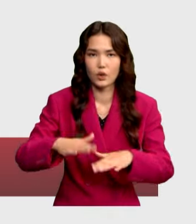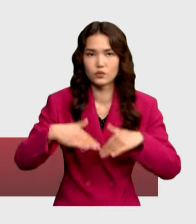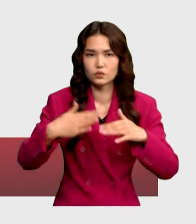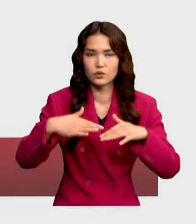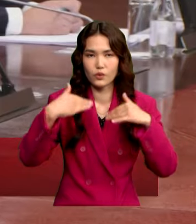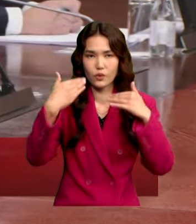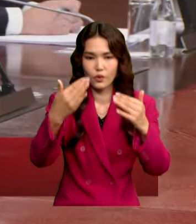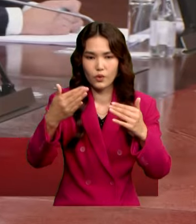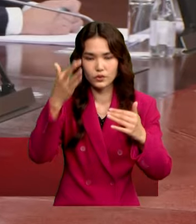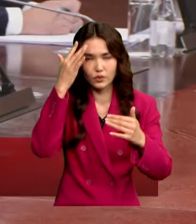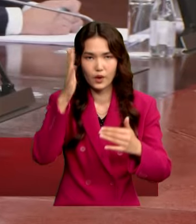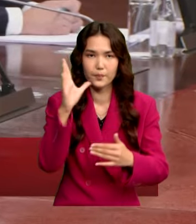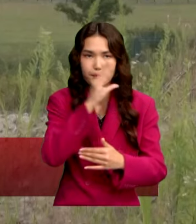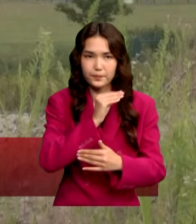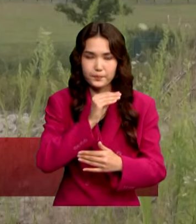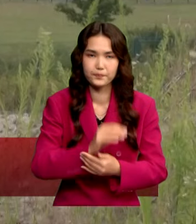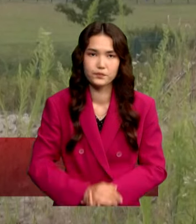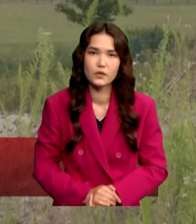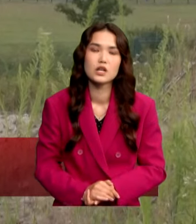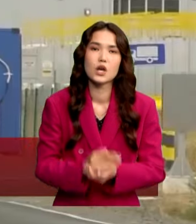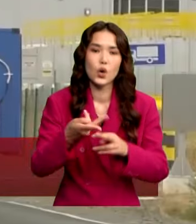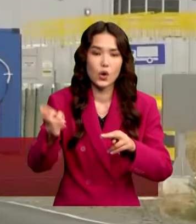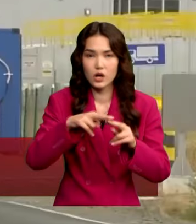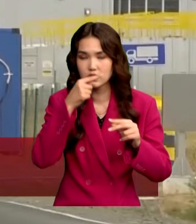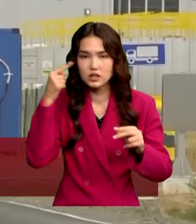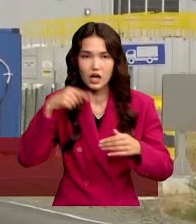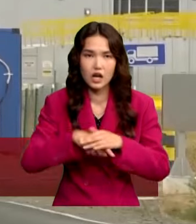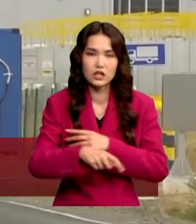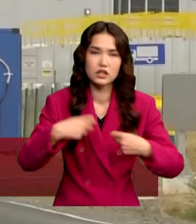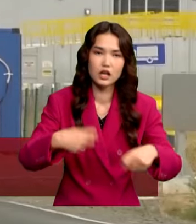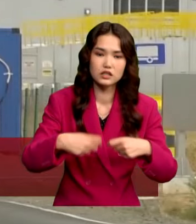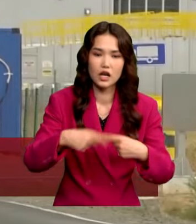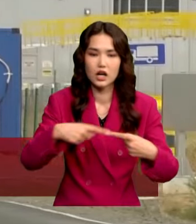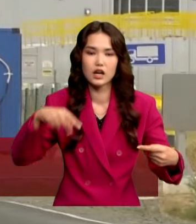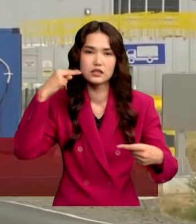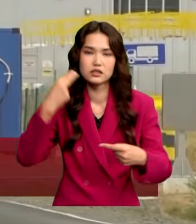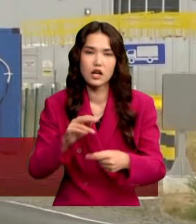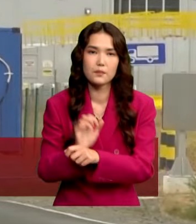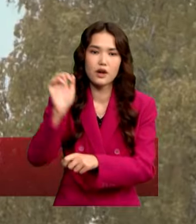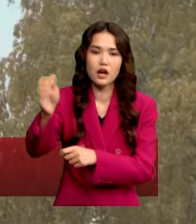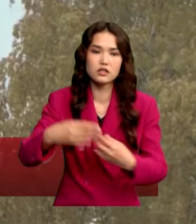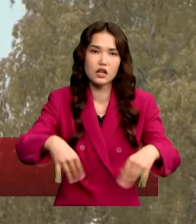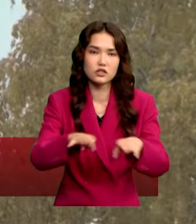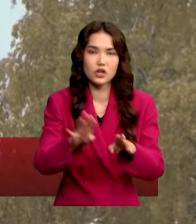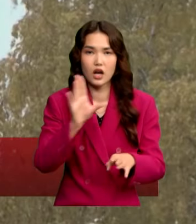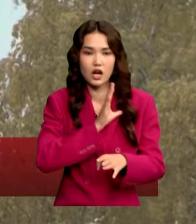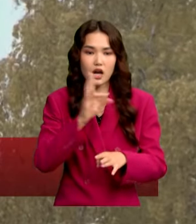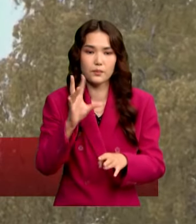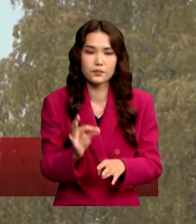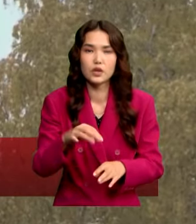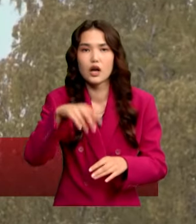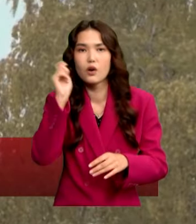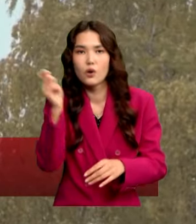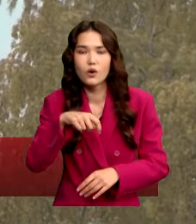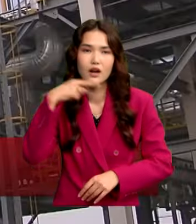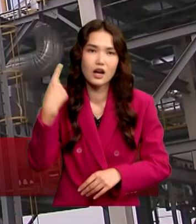талап етіледі. Осыған дейін ішкі нарықтағы баға айырмасын Қытайға экспорт жауып отырған, бірақ Ресей-Украина арасындағы